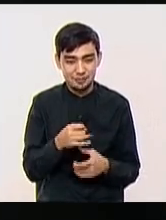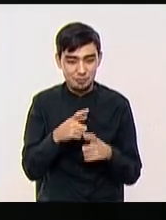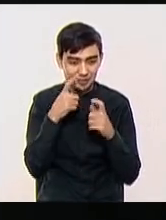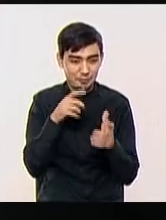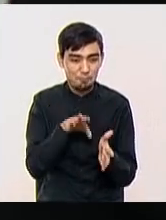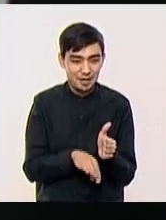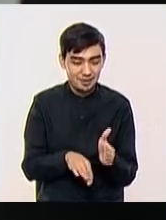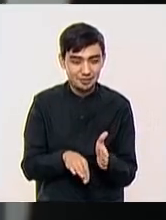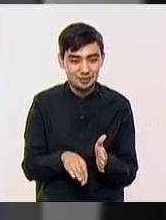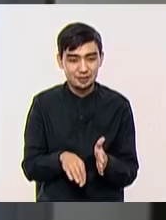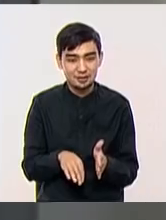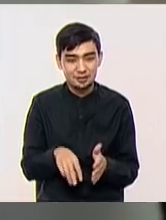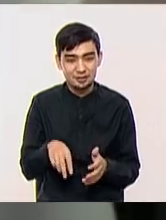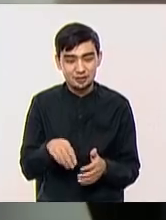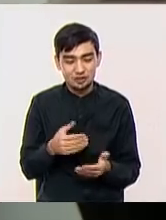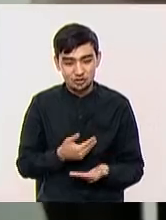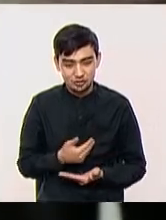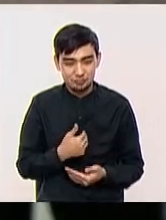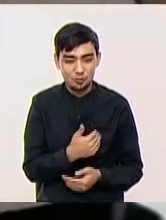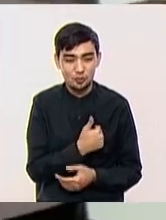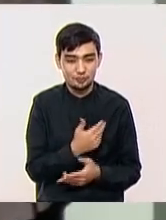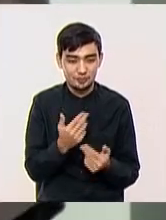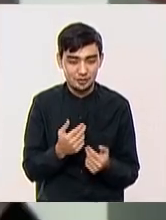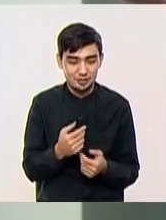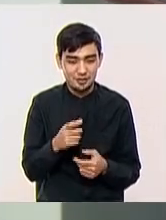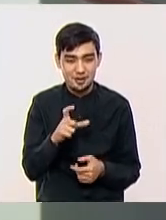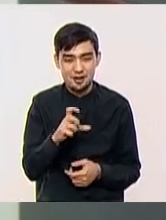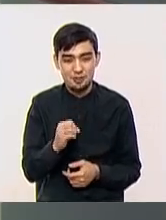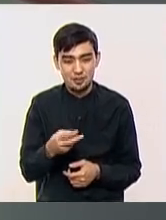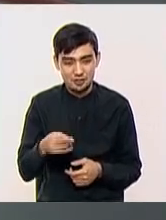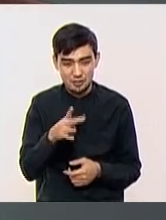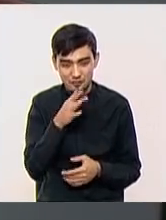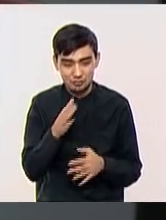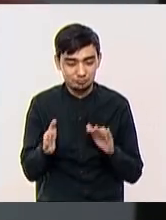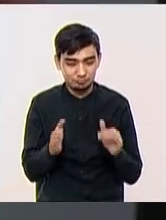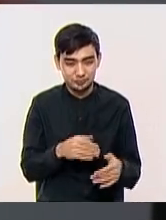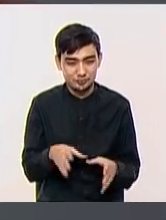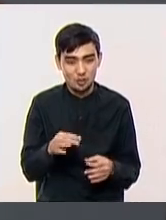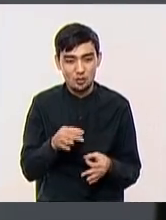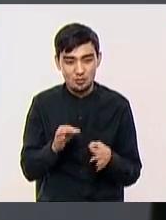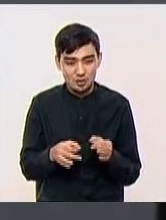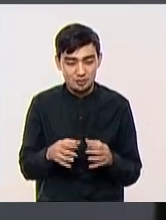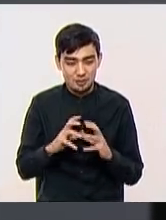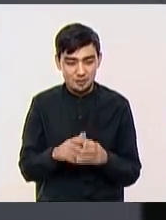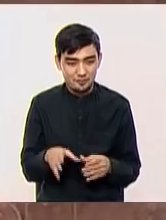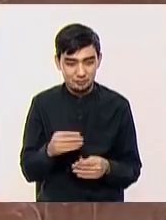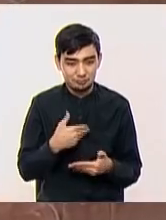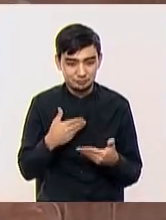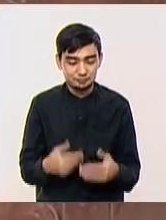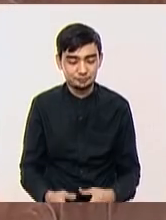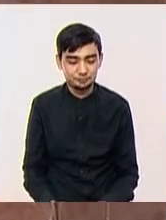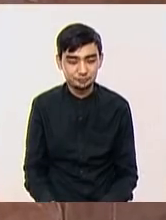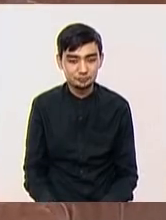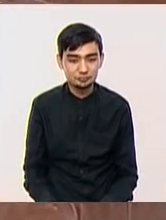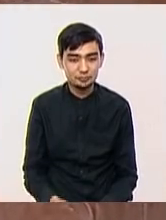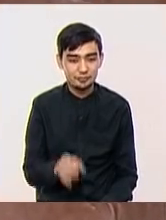Маскасыз өмір сүрсек, жаңағы эпидемиялық ахуал тұрақталса әлем бойынша деген тілек.